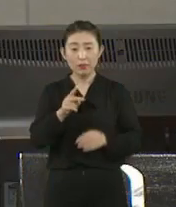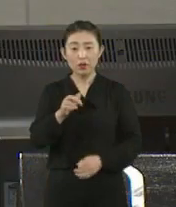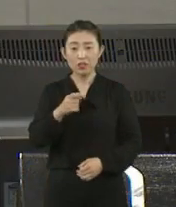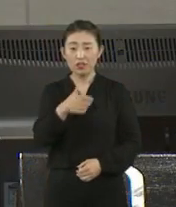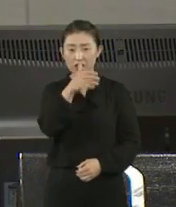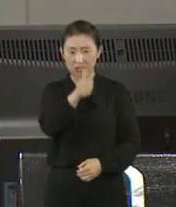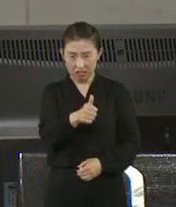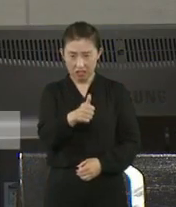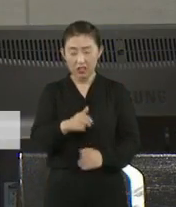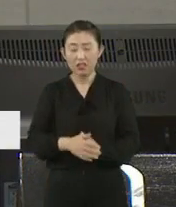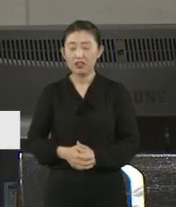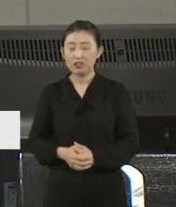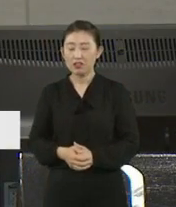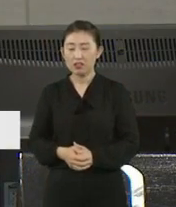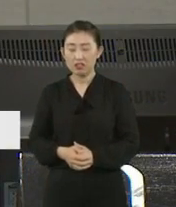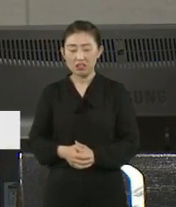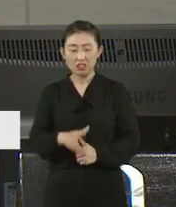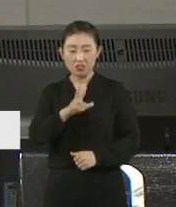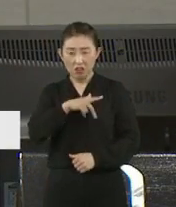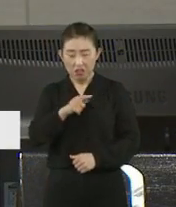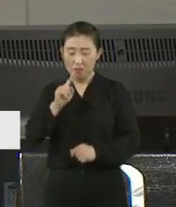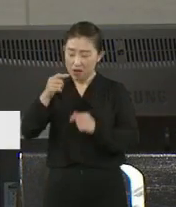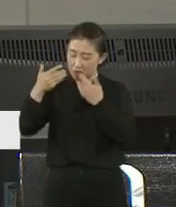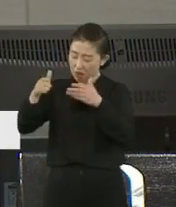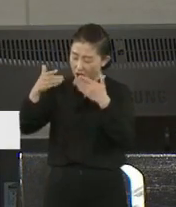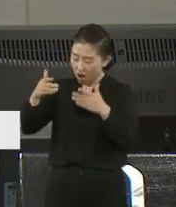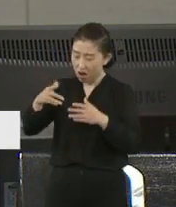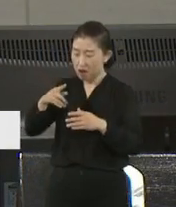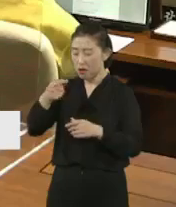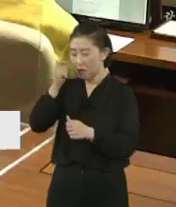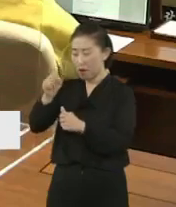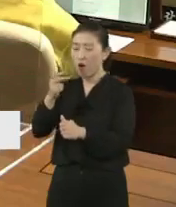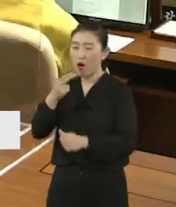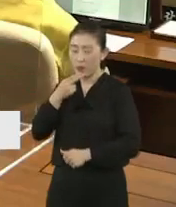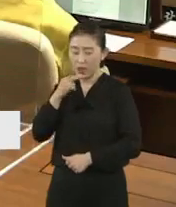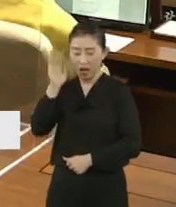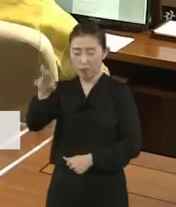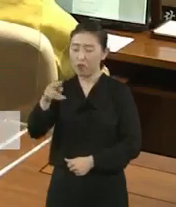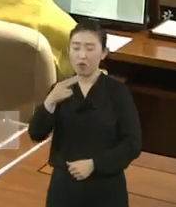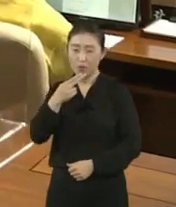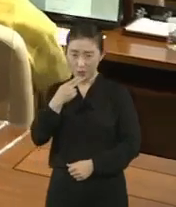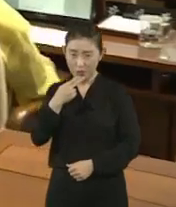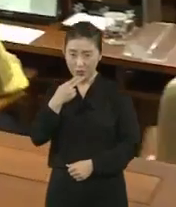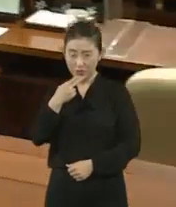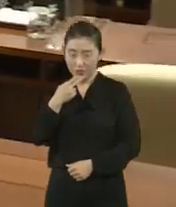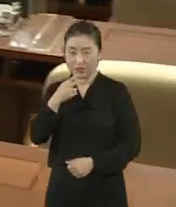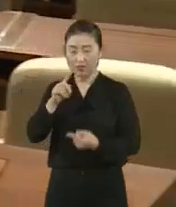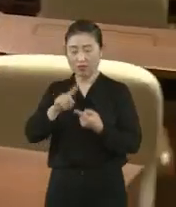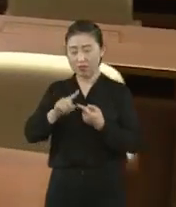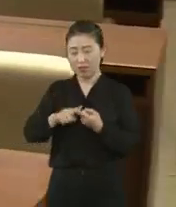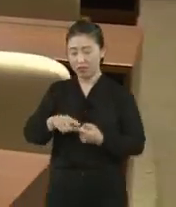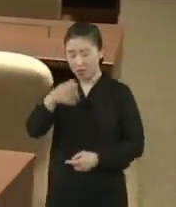나서 행정감사에서 의원들이 막말과 반말을 하지 않도록 하겠다며 재발